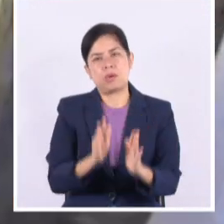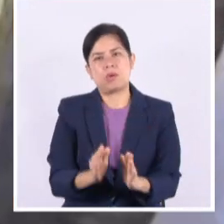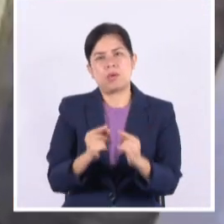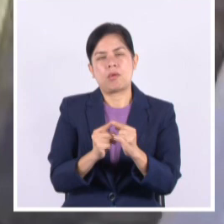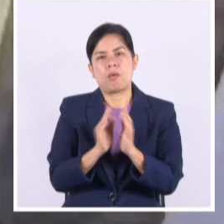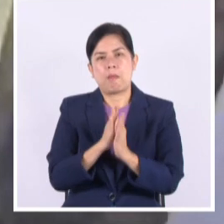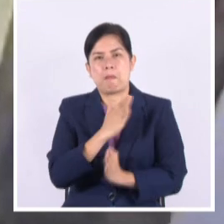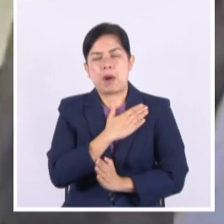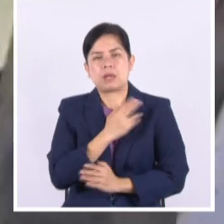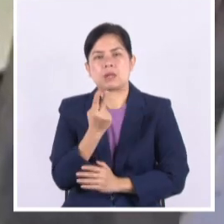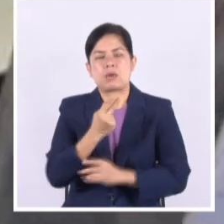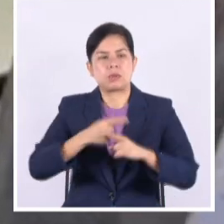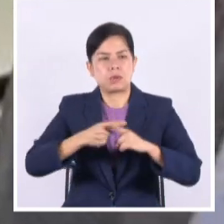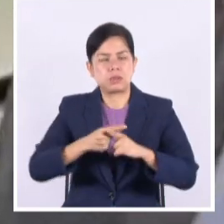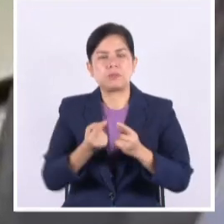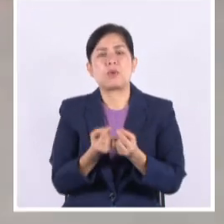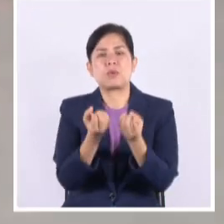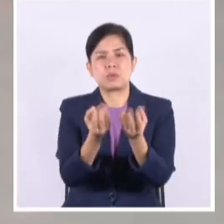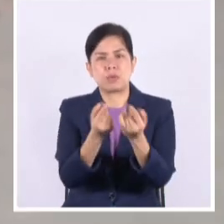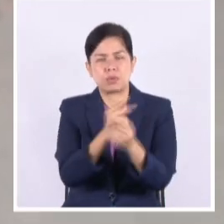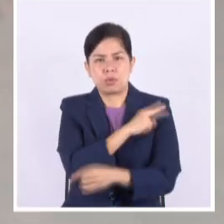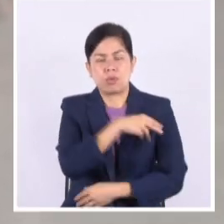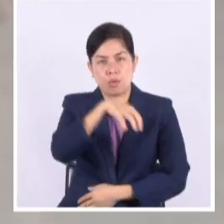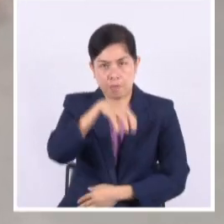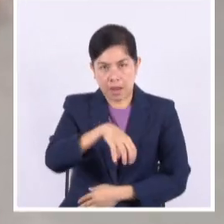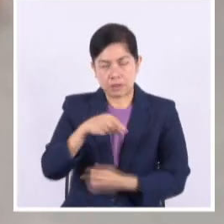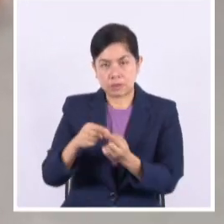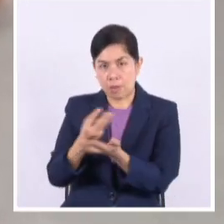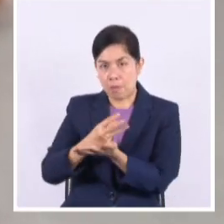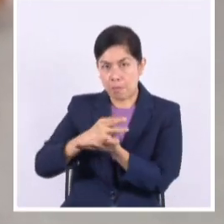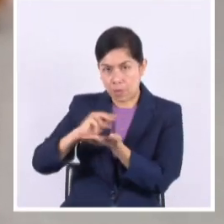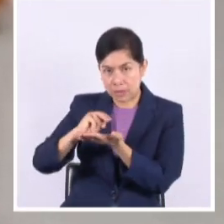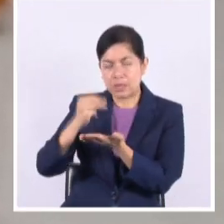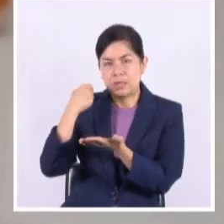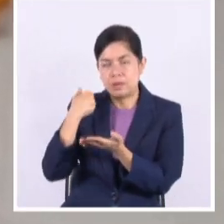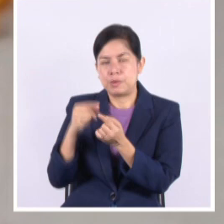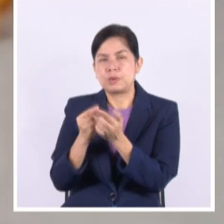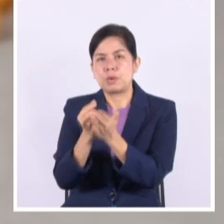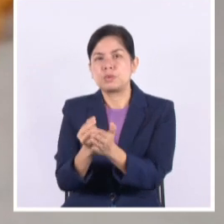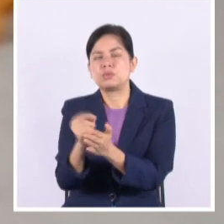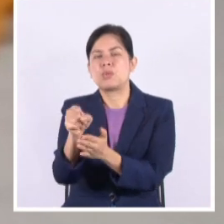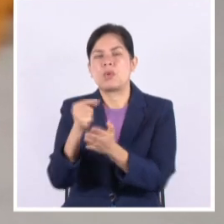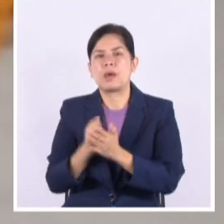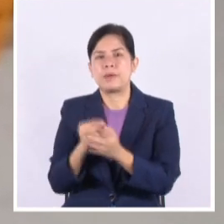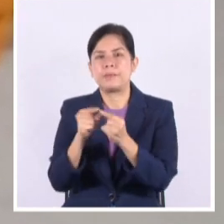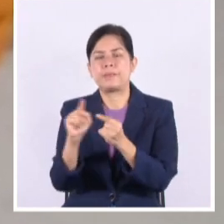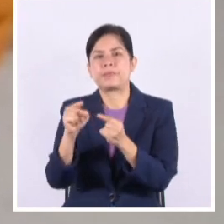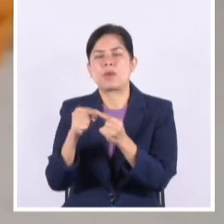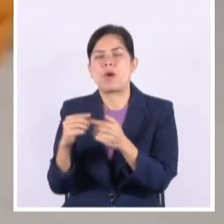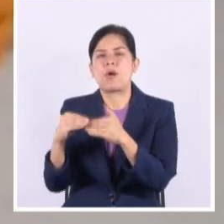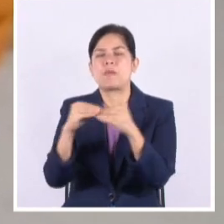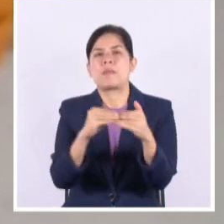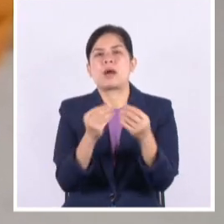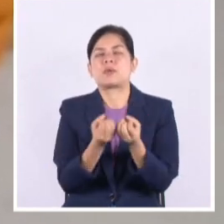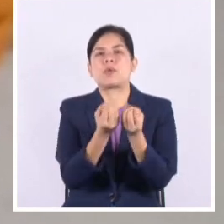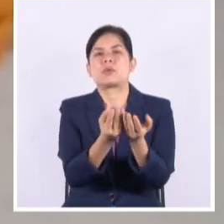พยาบาลค่ะแล้วเห็นว่าทางกู้ภัยเนี่ยตอนที่เอาคนเจ็บเนี่ยขึ้นรถไปเอ้ากลายเป็นว่าทะเลาะกันส่งโรงพยาบ